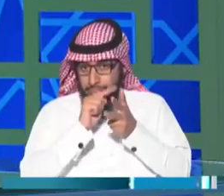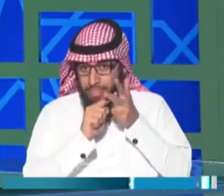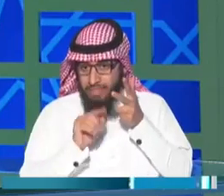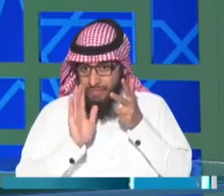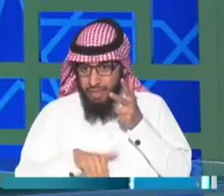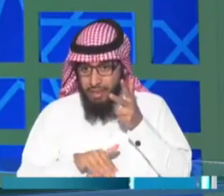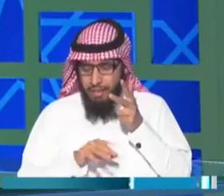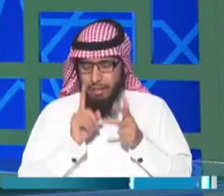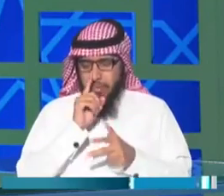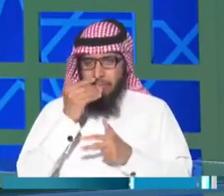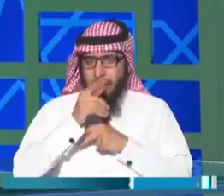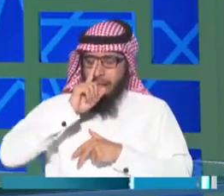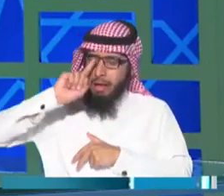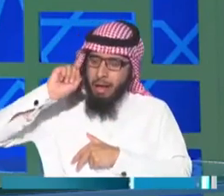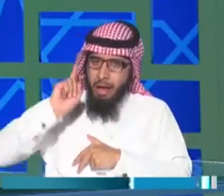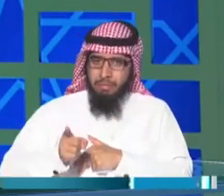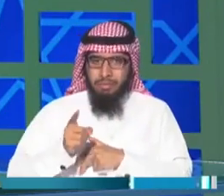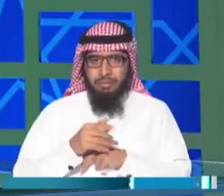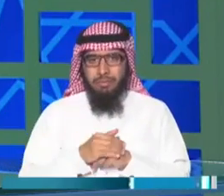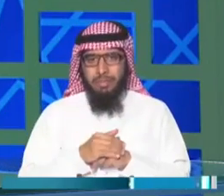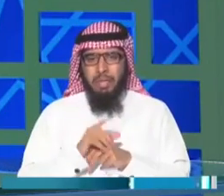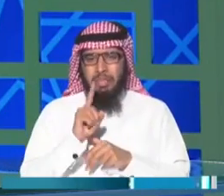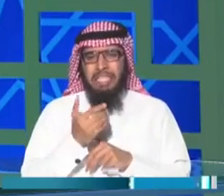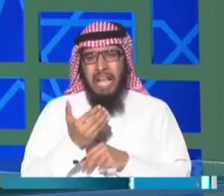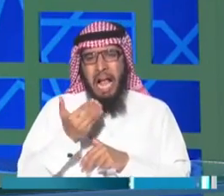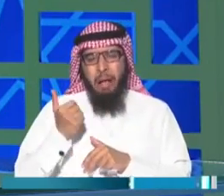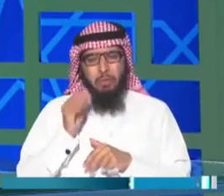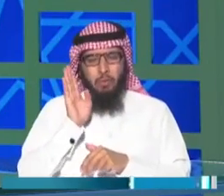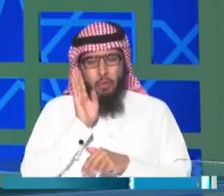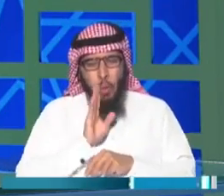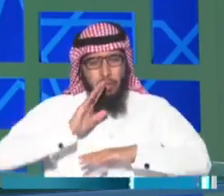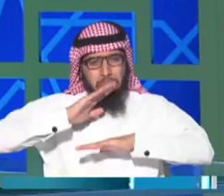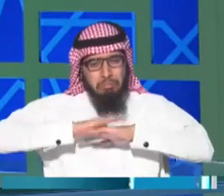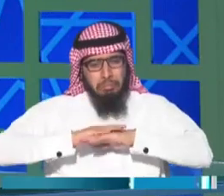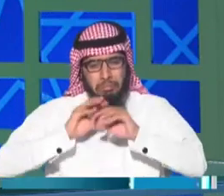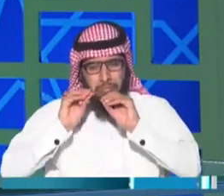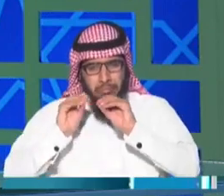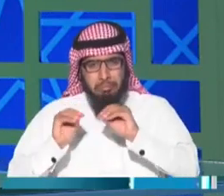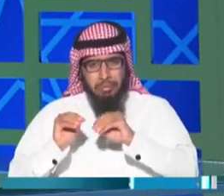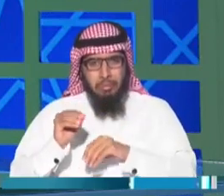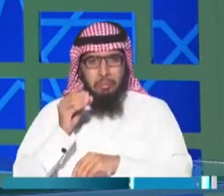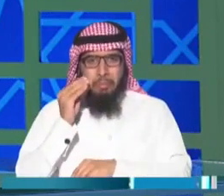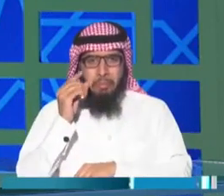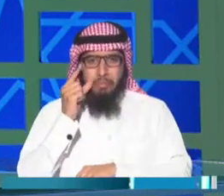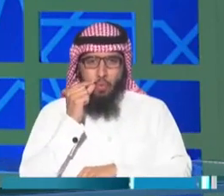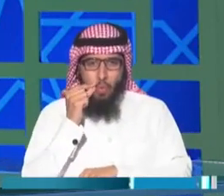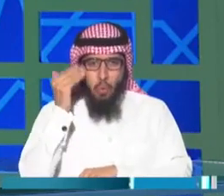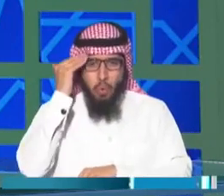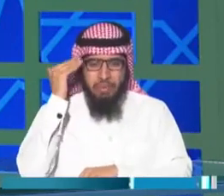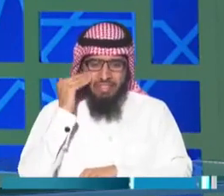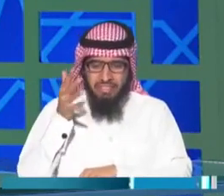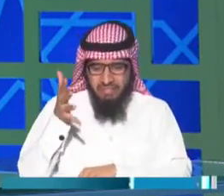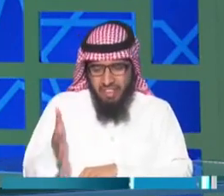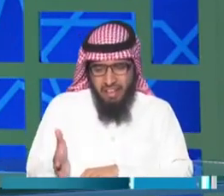تعويد الاولاد منذ الصغر اولادا كانوا يعني رجال ابناء كانوا او بنات